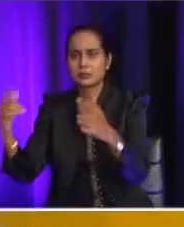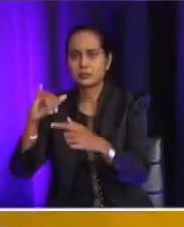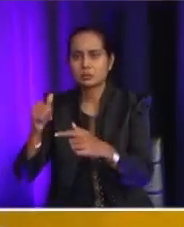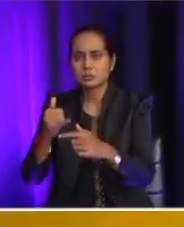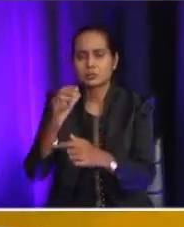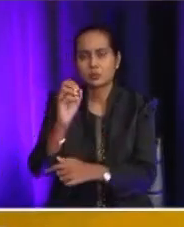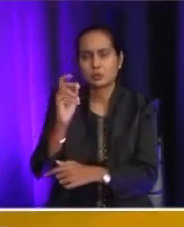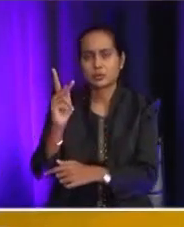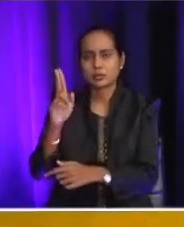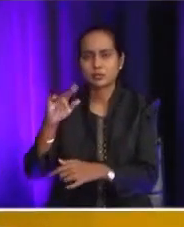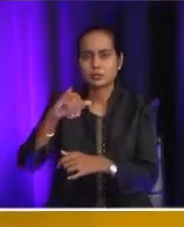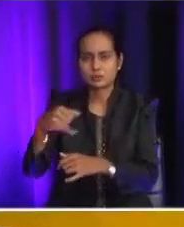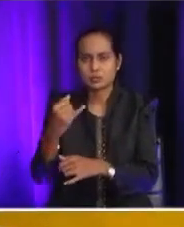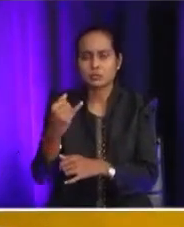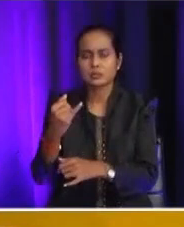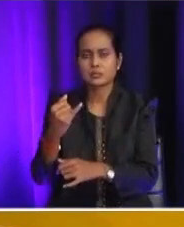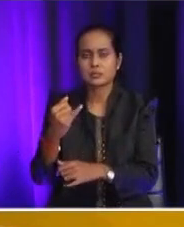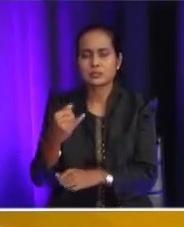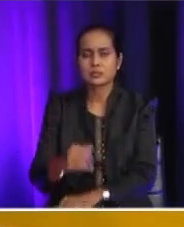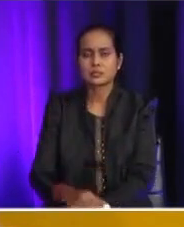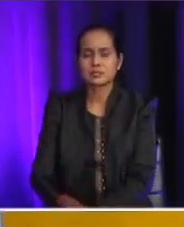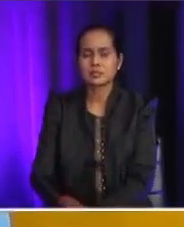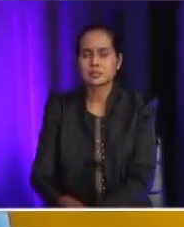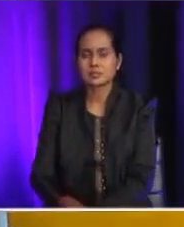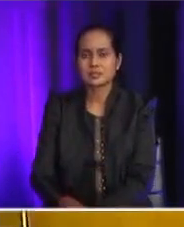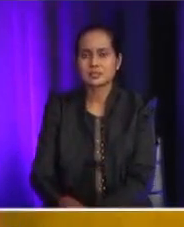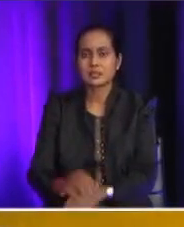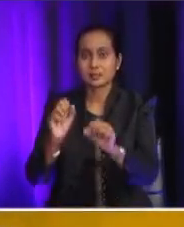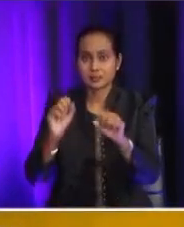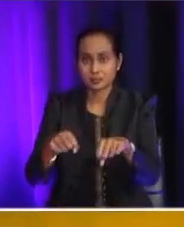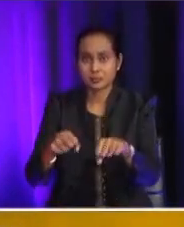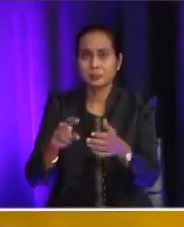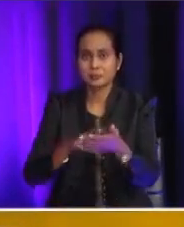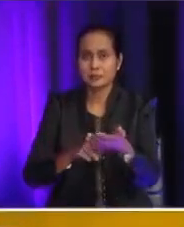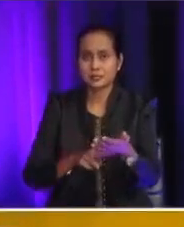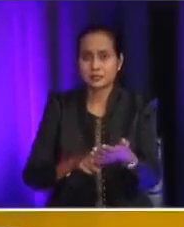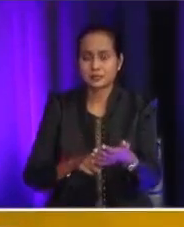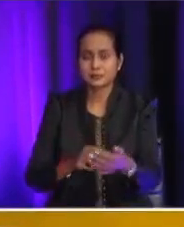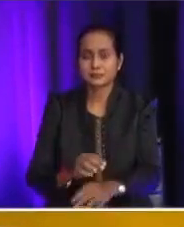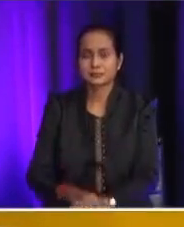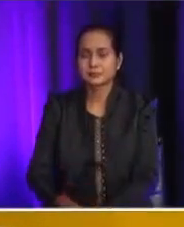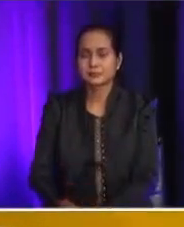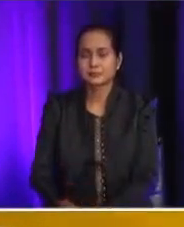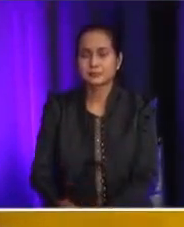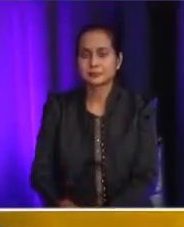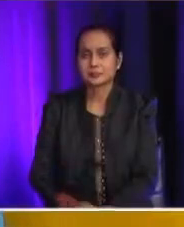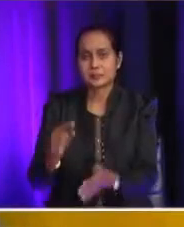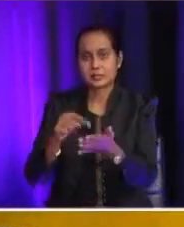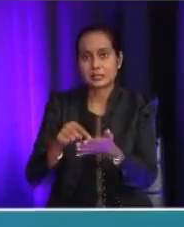ya kita anjurkan kempen agar mereka boleh membaca. Okey, jadi inilah